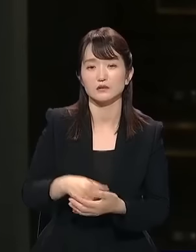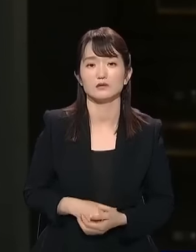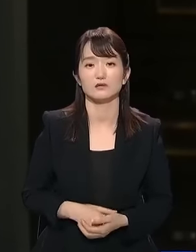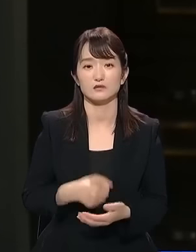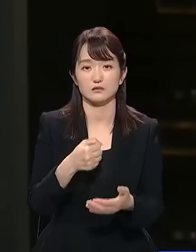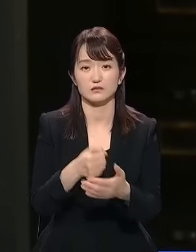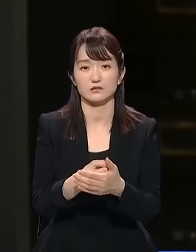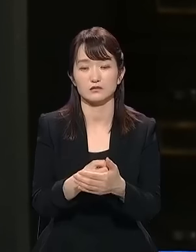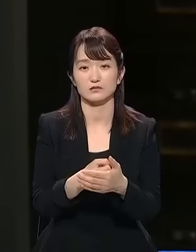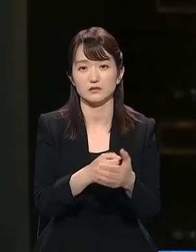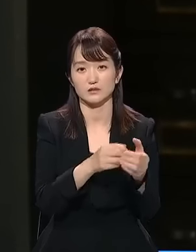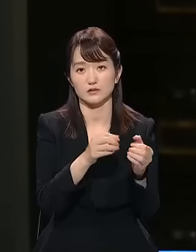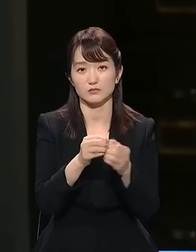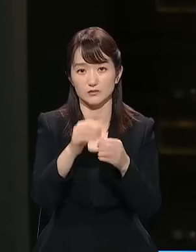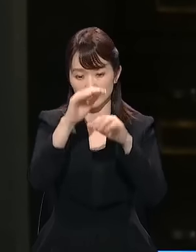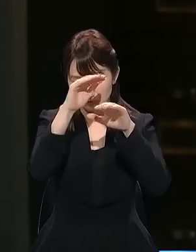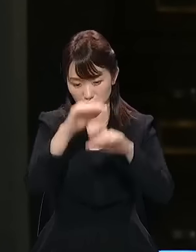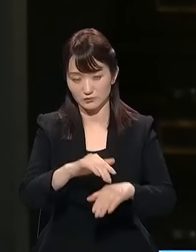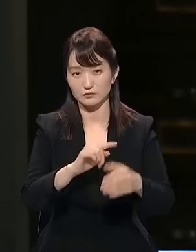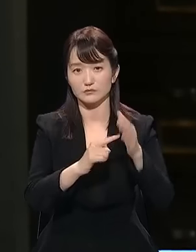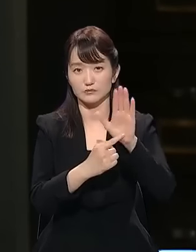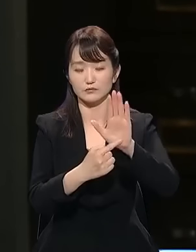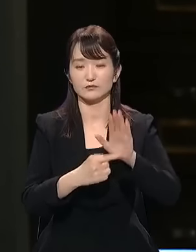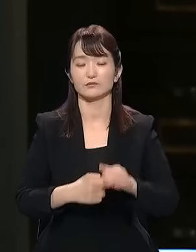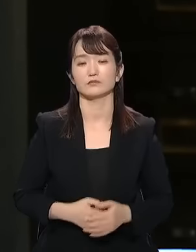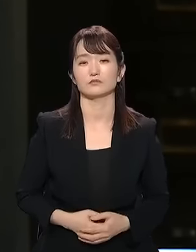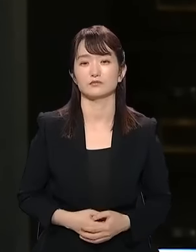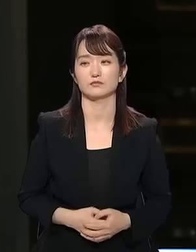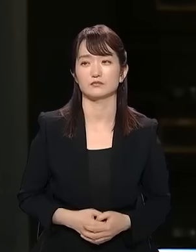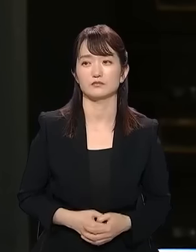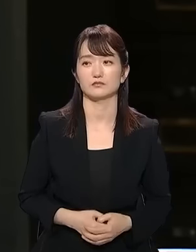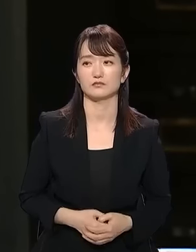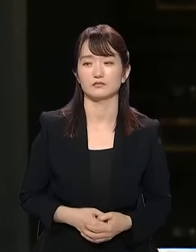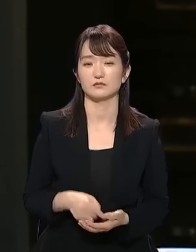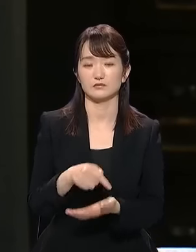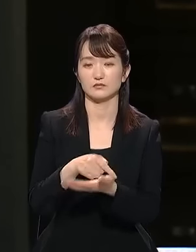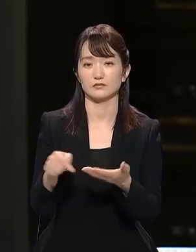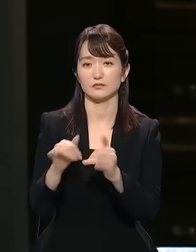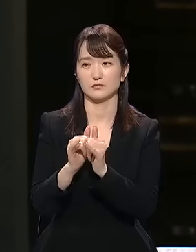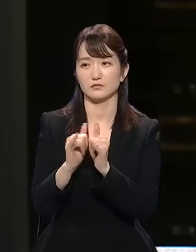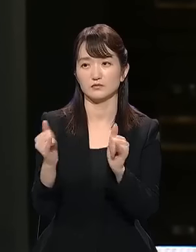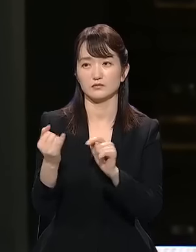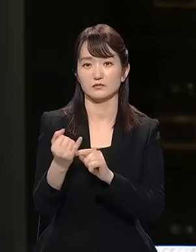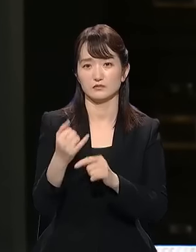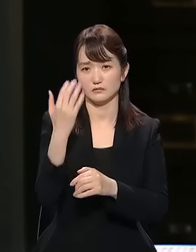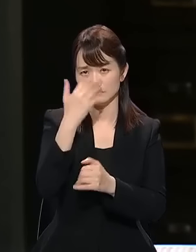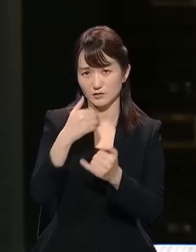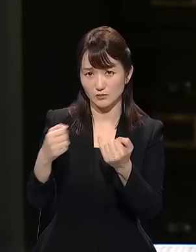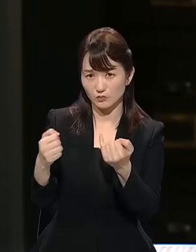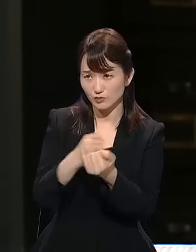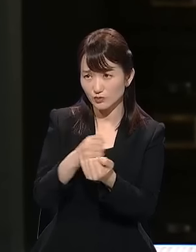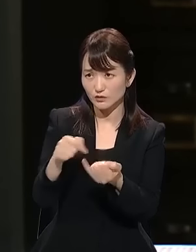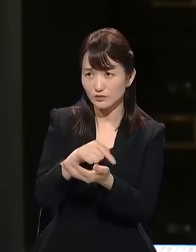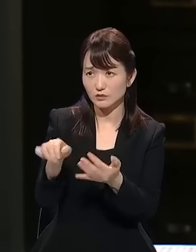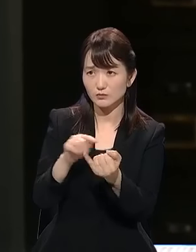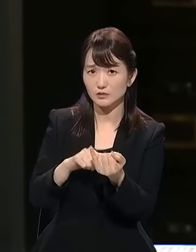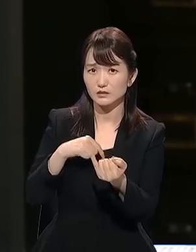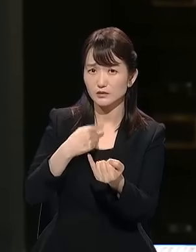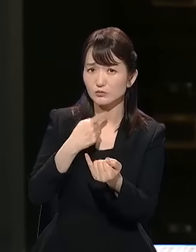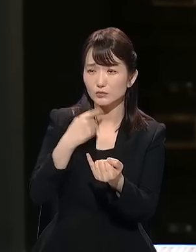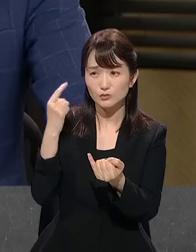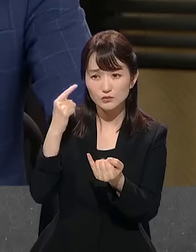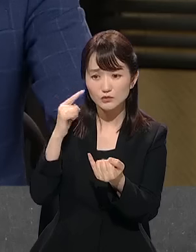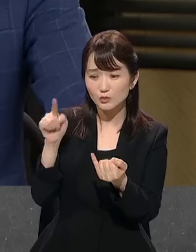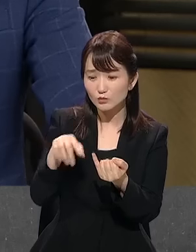공개를 했는데 자 양변호사 피해자들이 말이죠 더군다나 성폭력 피해자입니다 자기 육성이 그대로